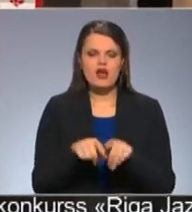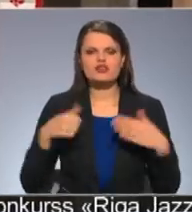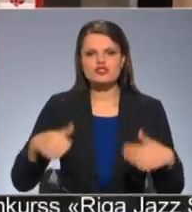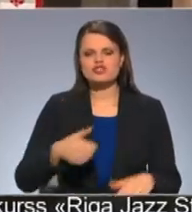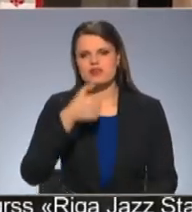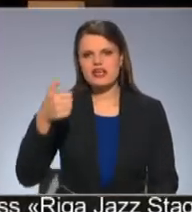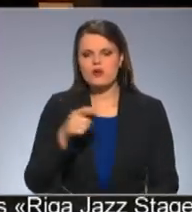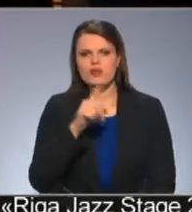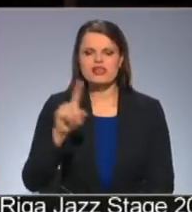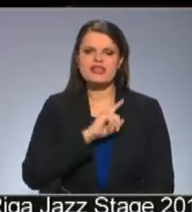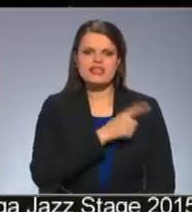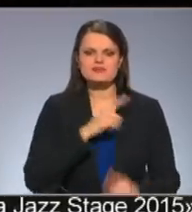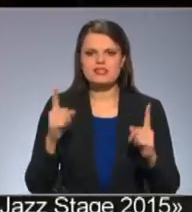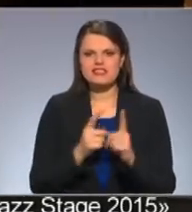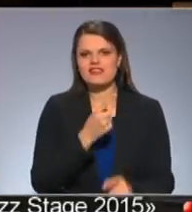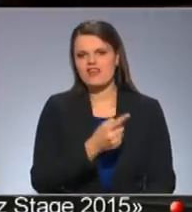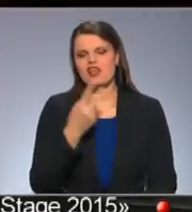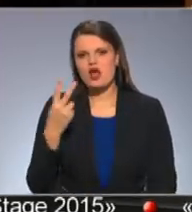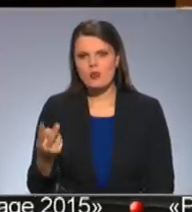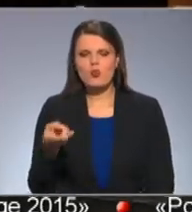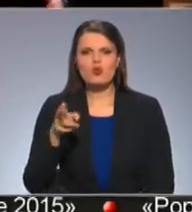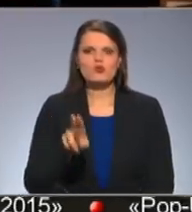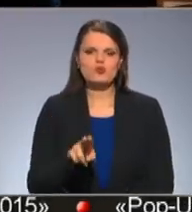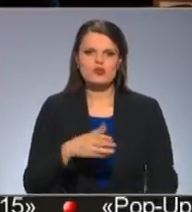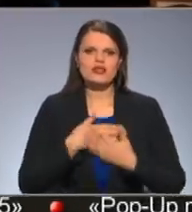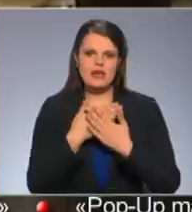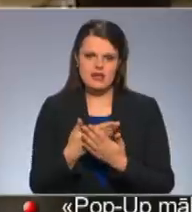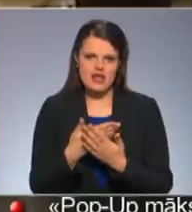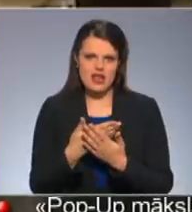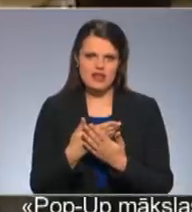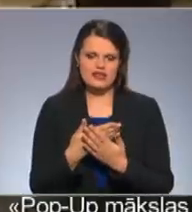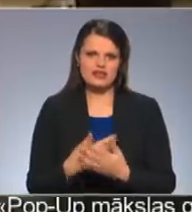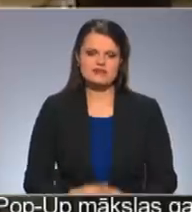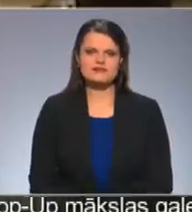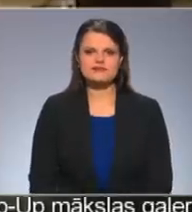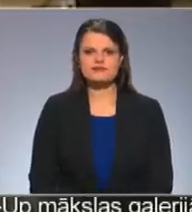60 gados ir iespējams satikt vienam otru un iemīlēties.